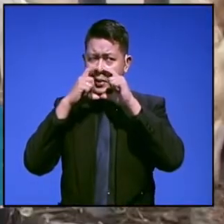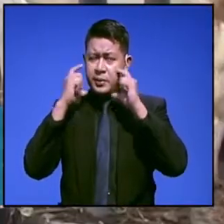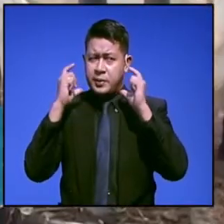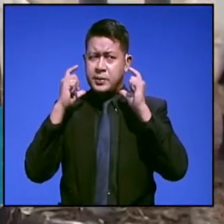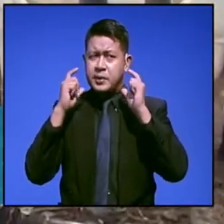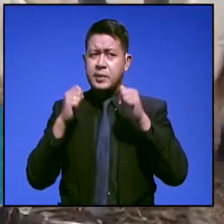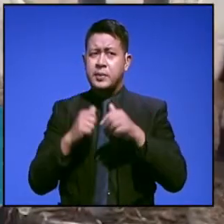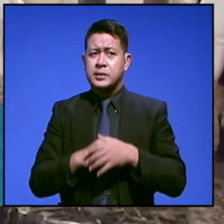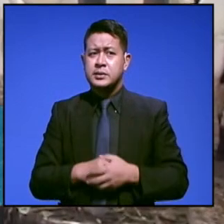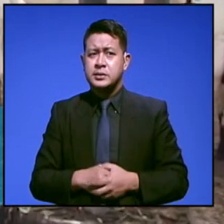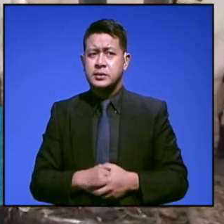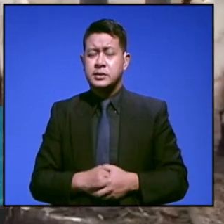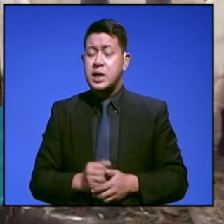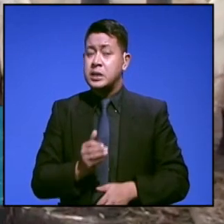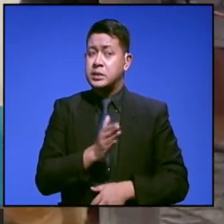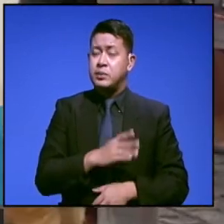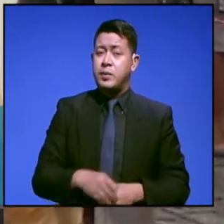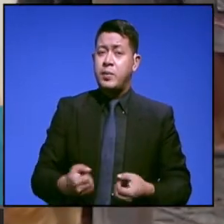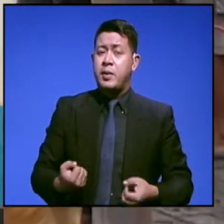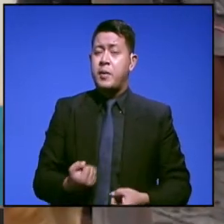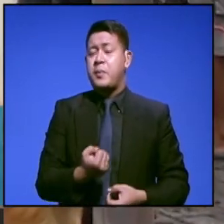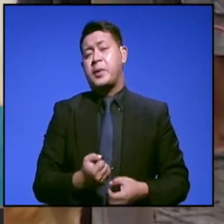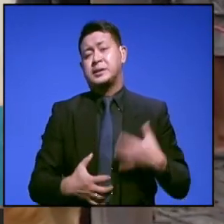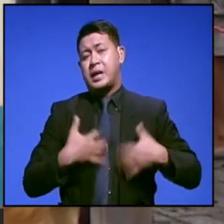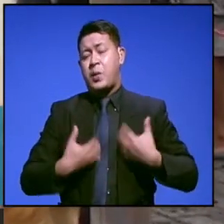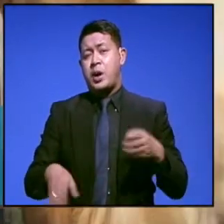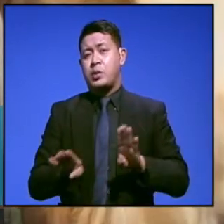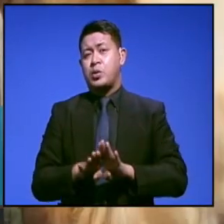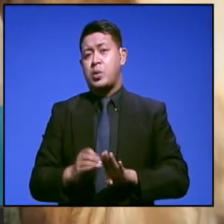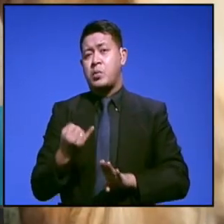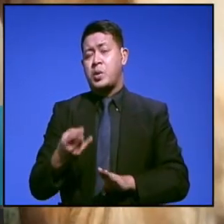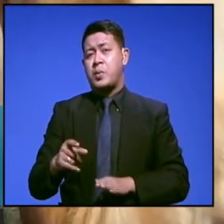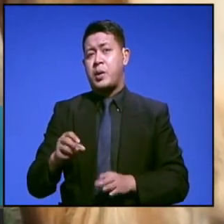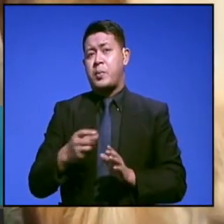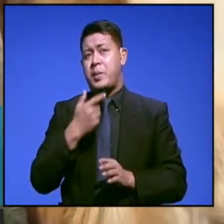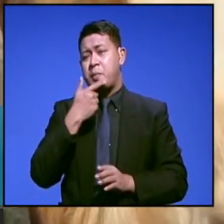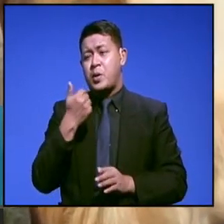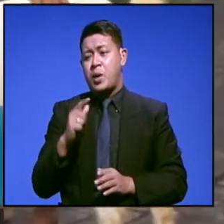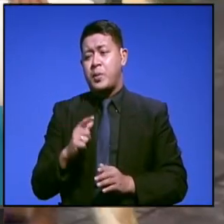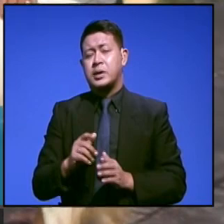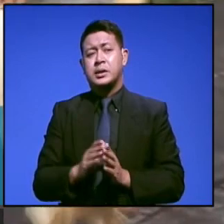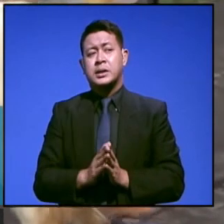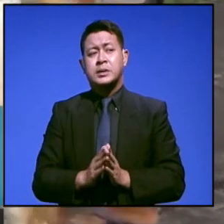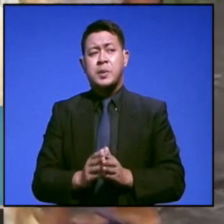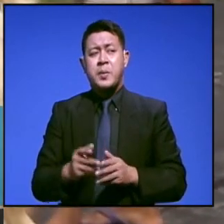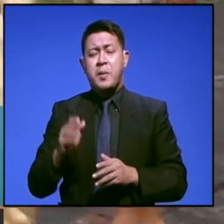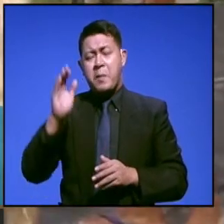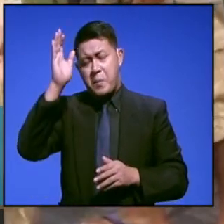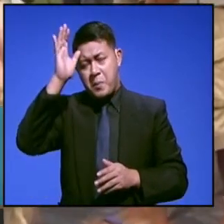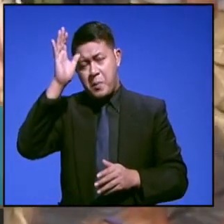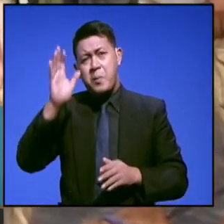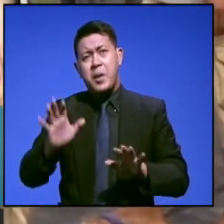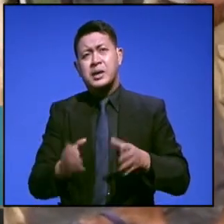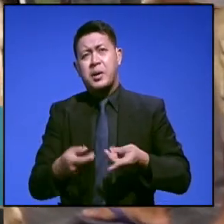Kan. Sebelumnya, pasar hewan di Lumajang ini ditutup selama beberapa pekan karena banyak pedagang dan pembeli tidak